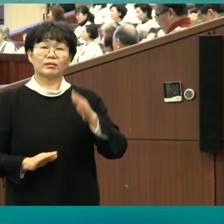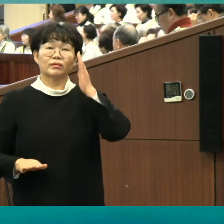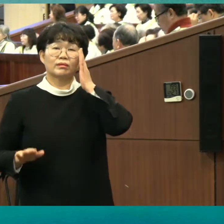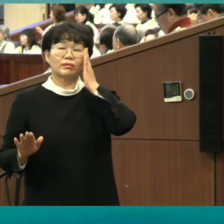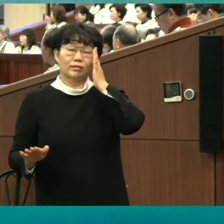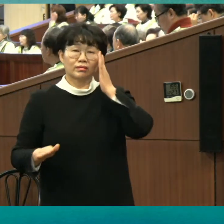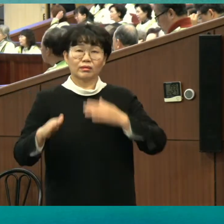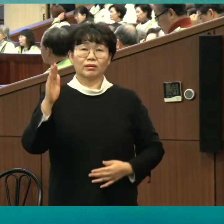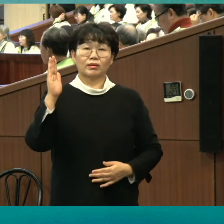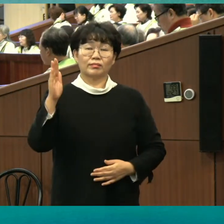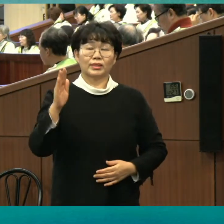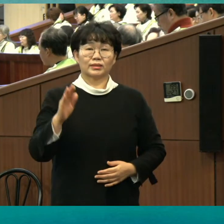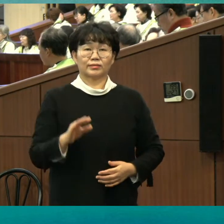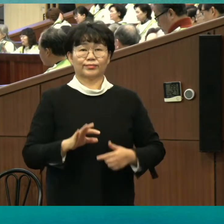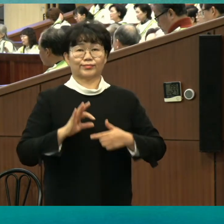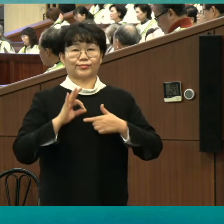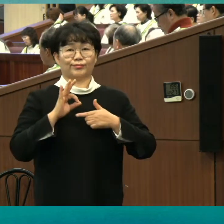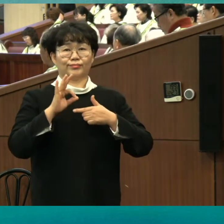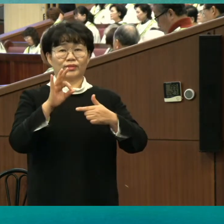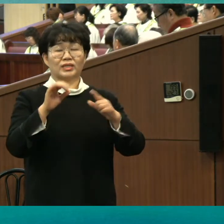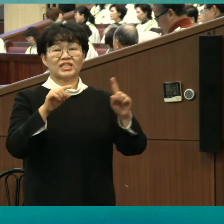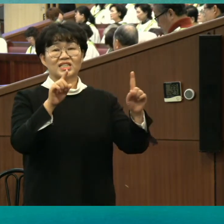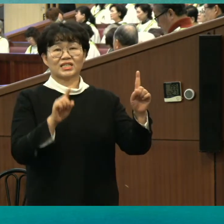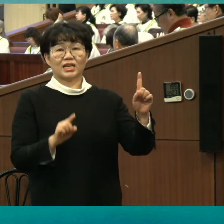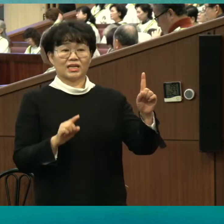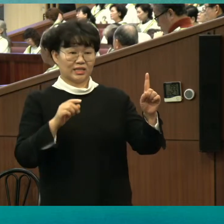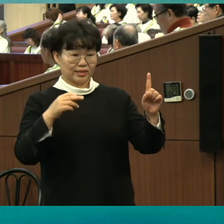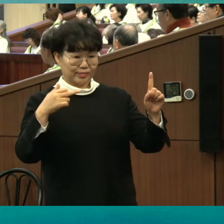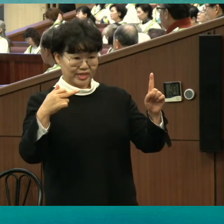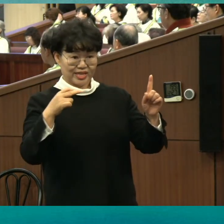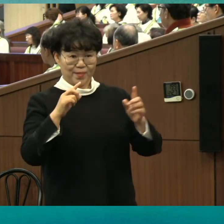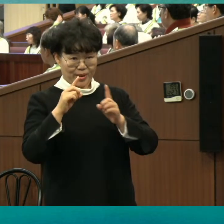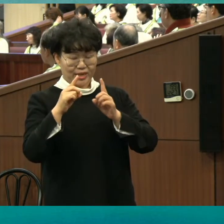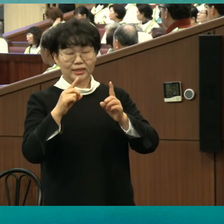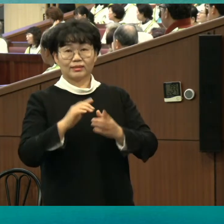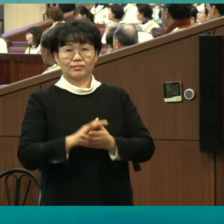자, 우리 하나님 말씀 김지윤 유치부.